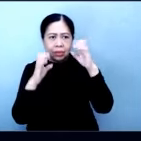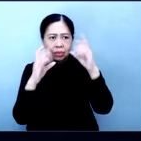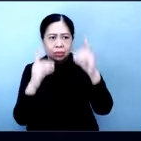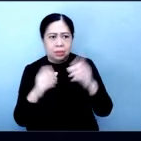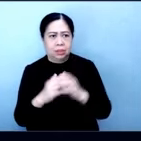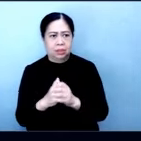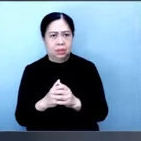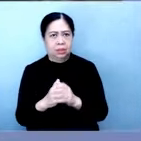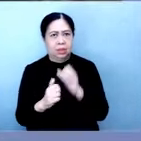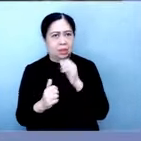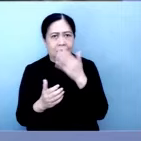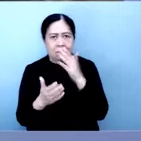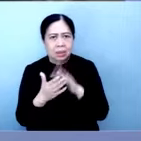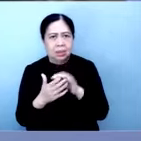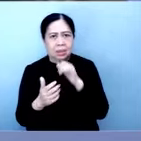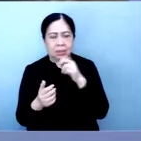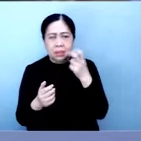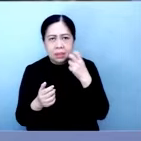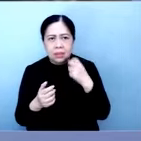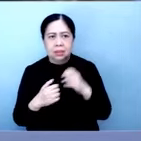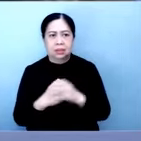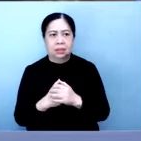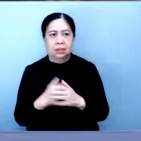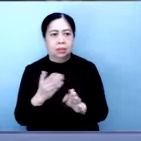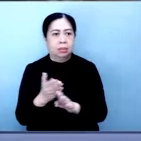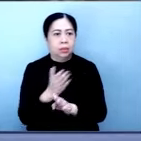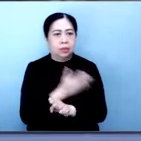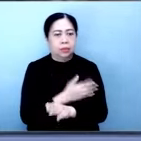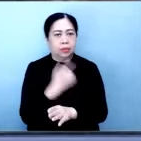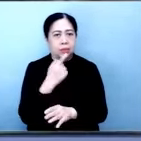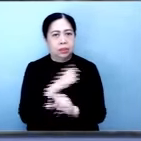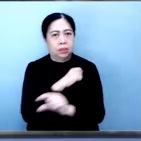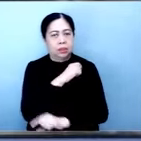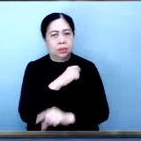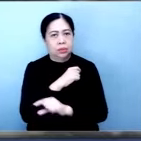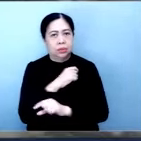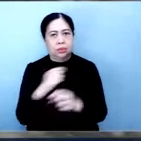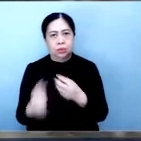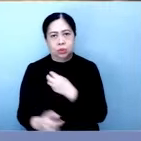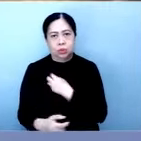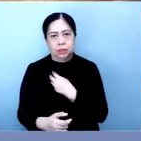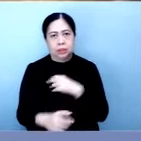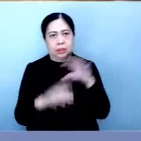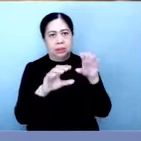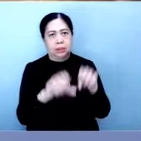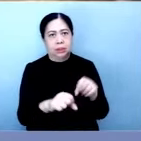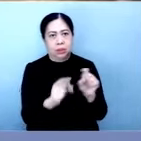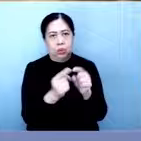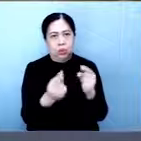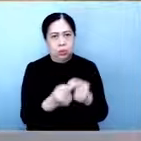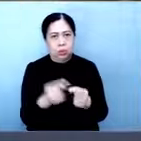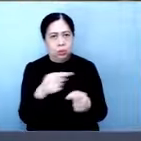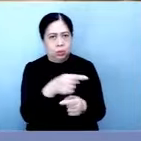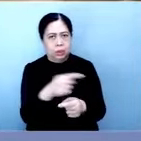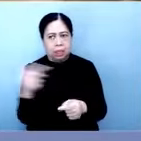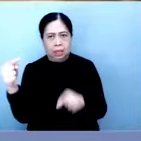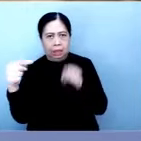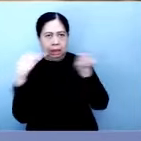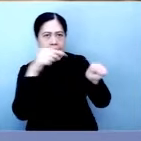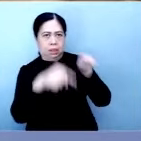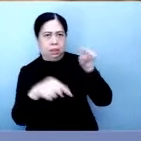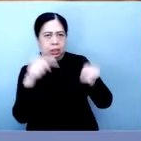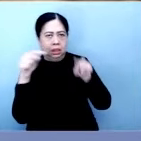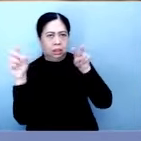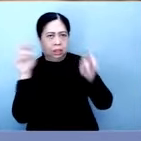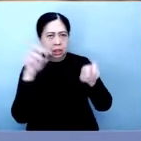to do that. Bago yan, sinabi ng Quezon Provincial Police na dinakip nila ang grupo dahil sila ang mga tinuturo ng testigong